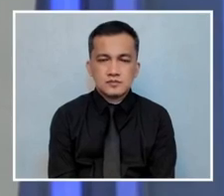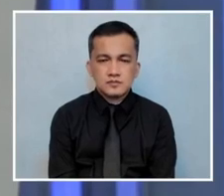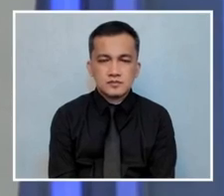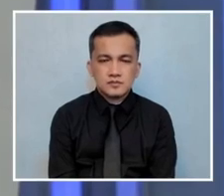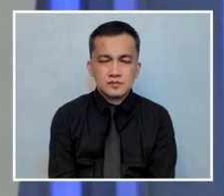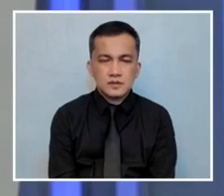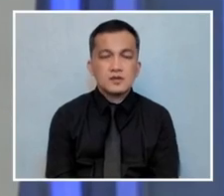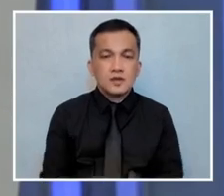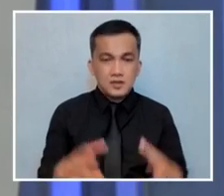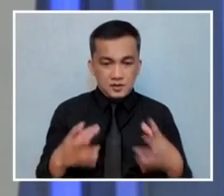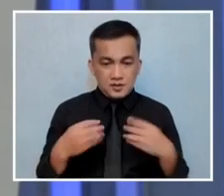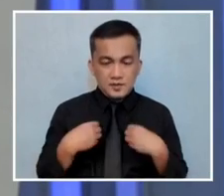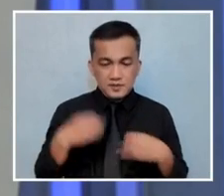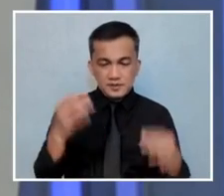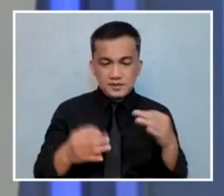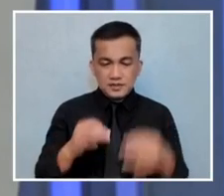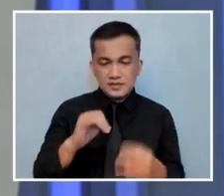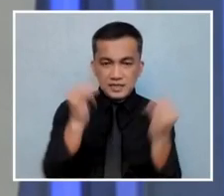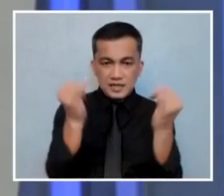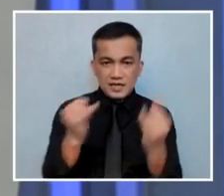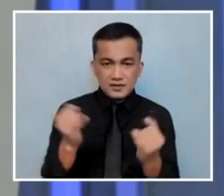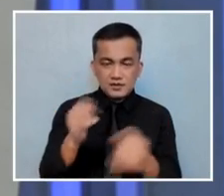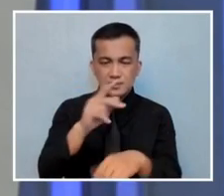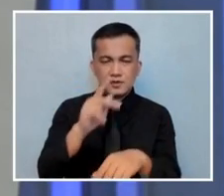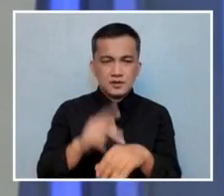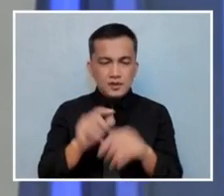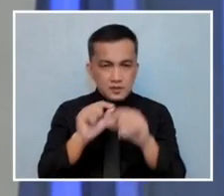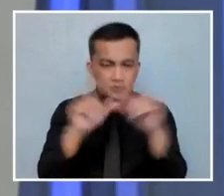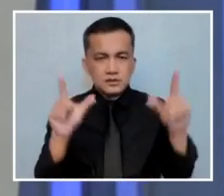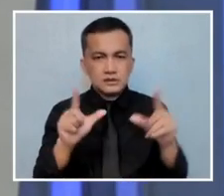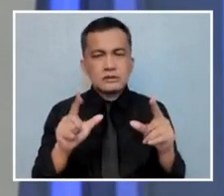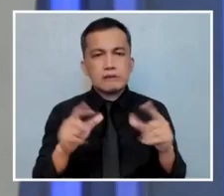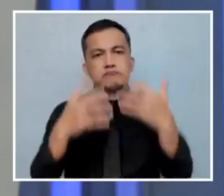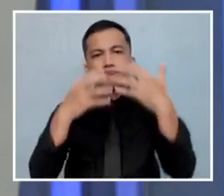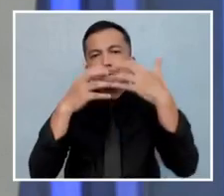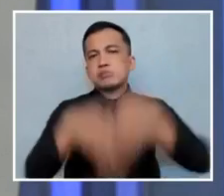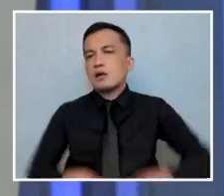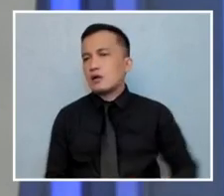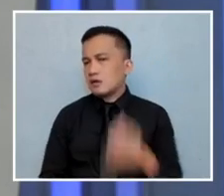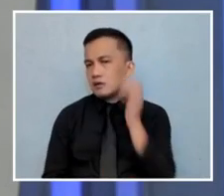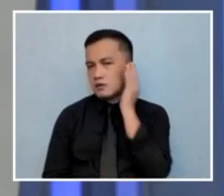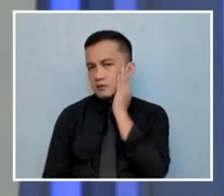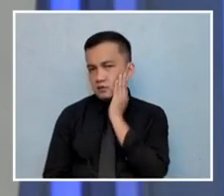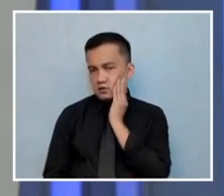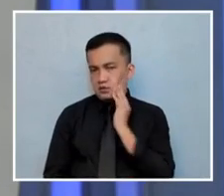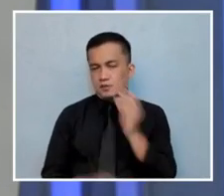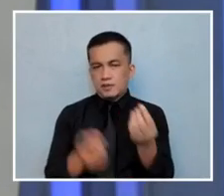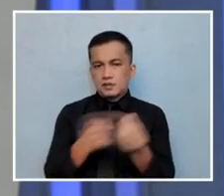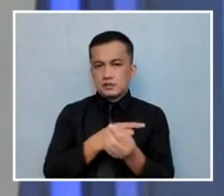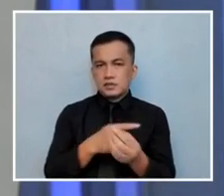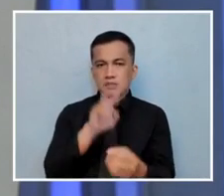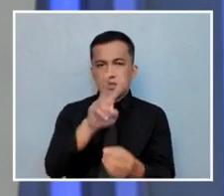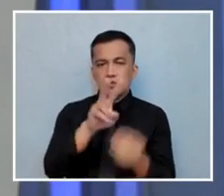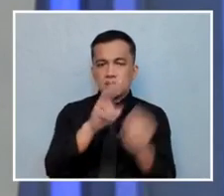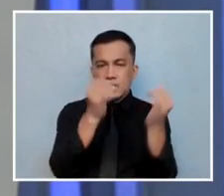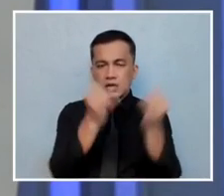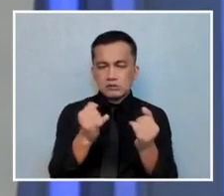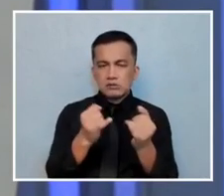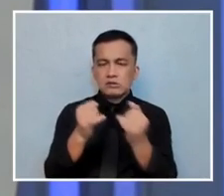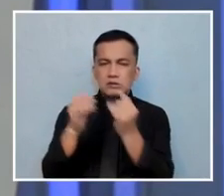Umamin ng mga judge ng Idol Philippines na nagulat at devastated sila sa pagkakatanggal ng 2 Idol hopefuls